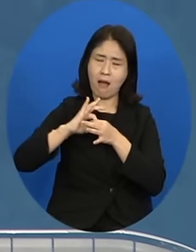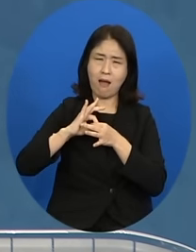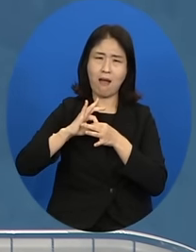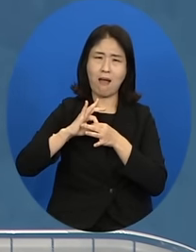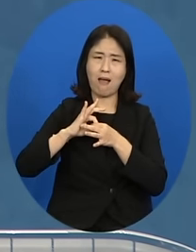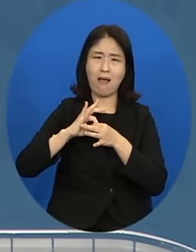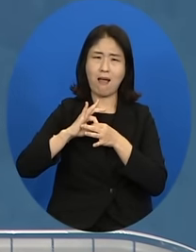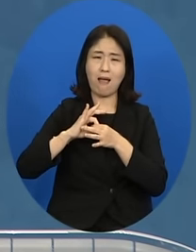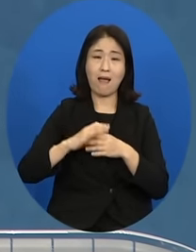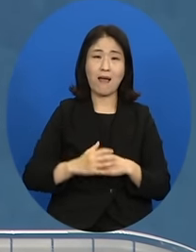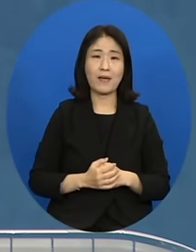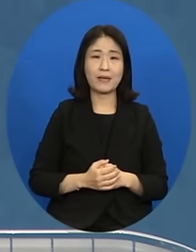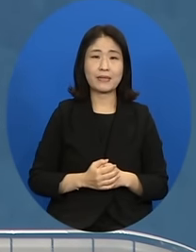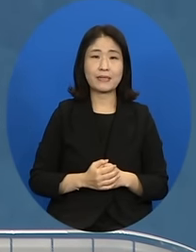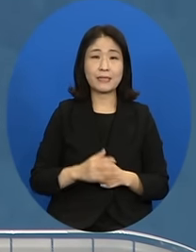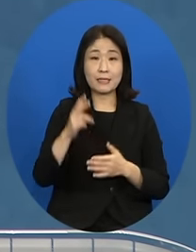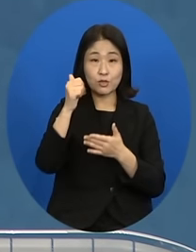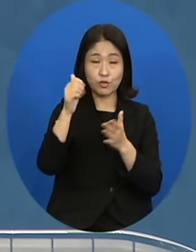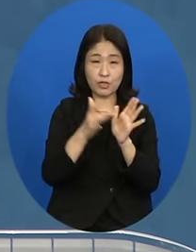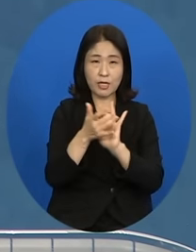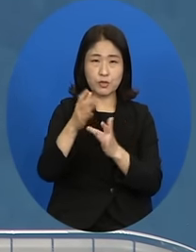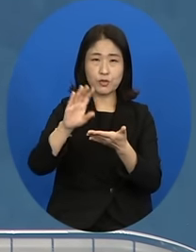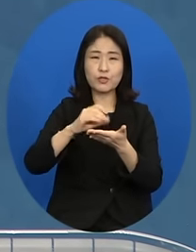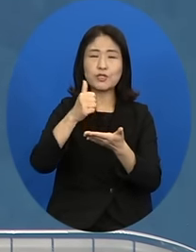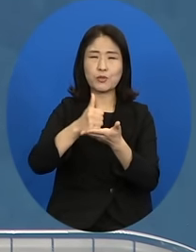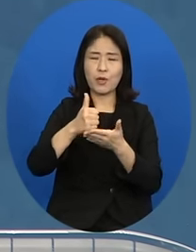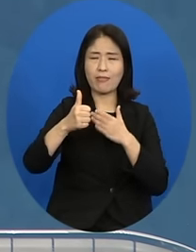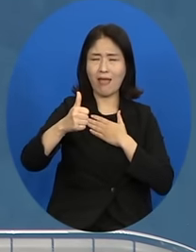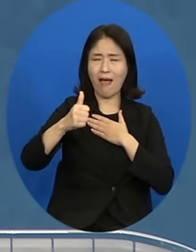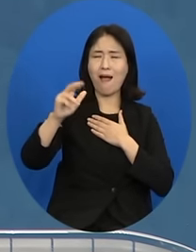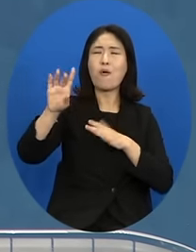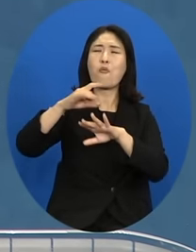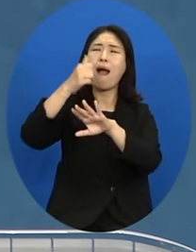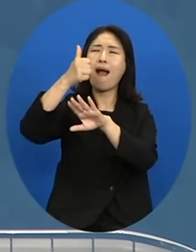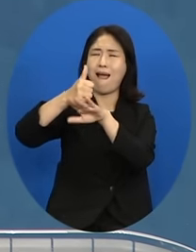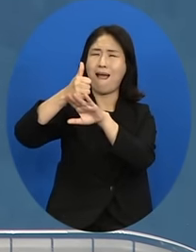그리고 우리 주 예수님이 저의 왕이세요.